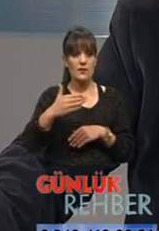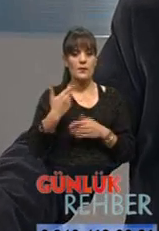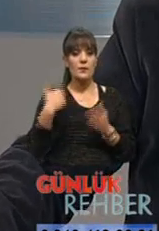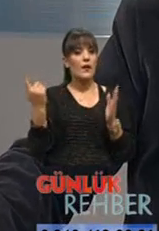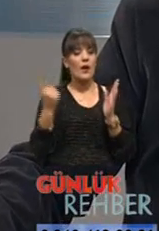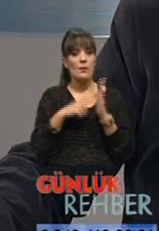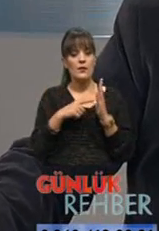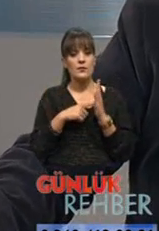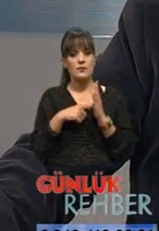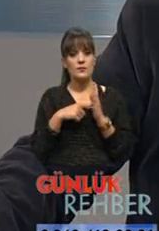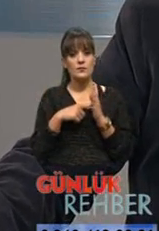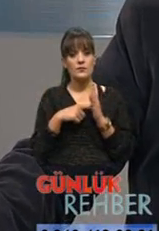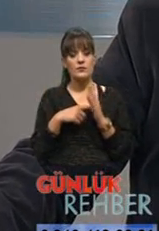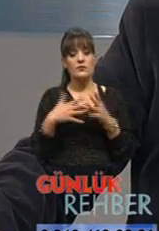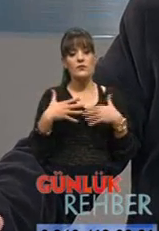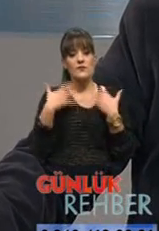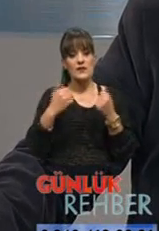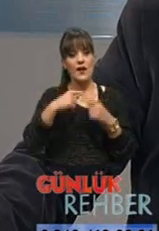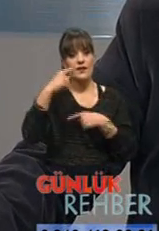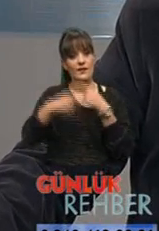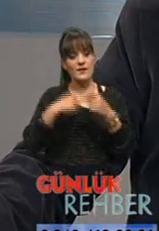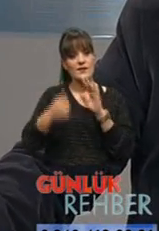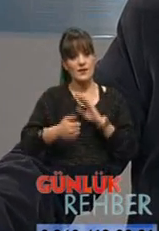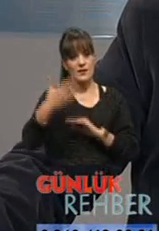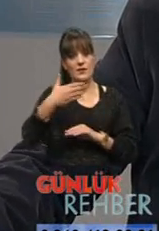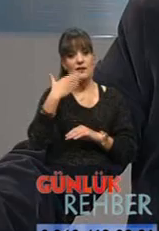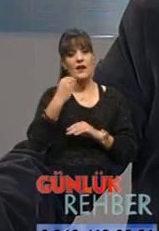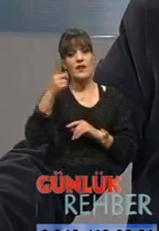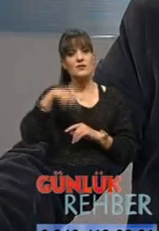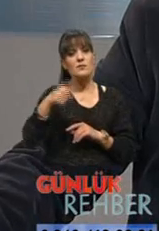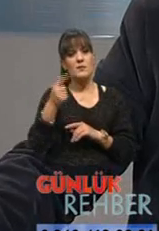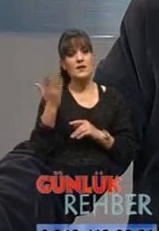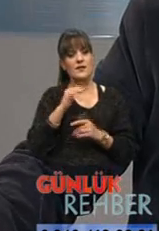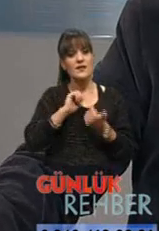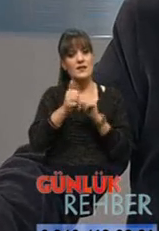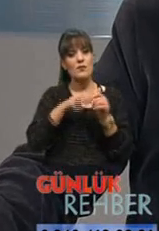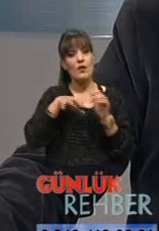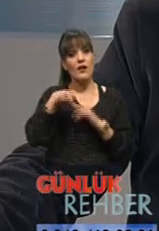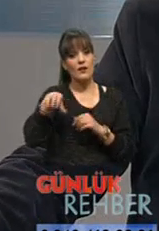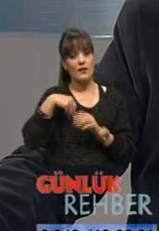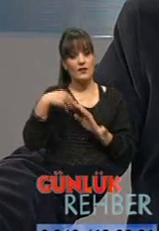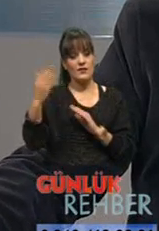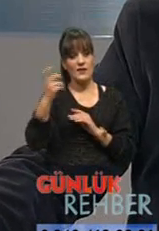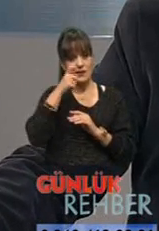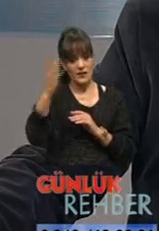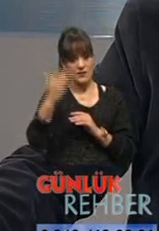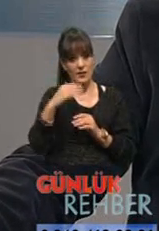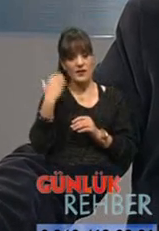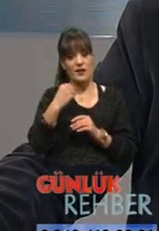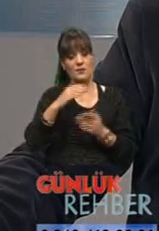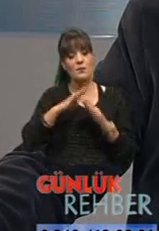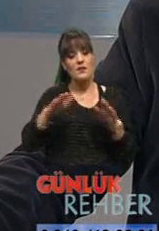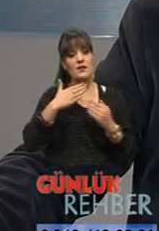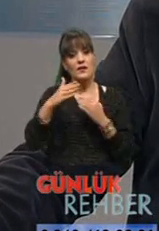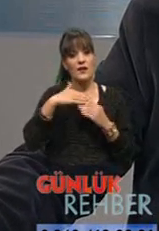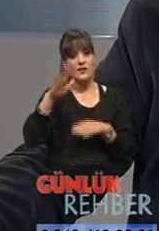Yani amacımız sağlıklı nesiller yetiştirmek, gençleri biraz daha spor alanlarına çekmek, gençlerimize masa